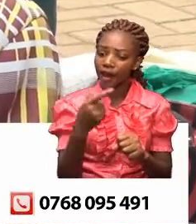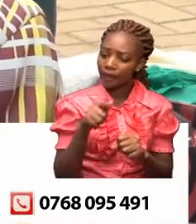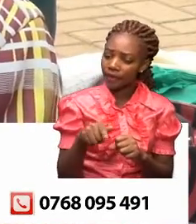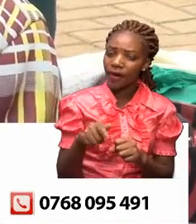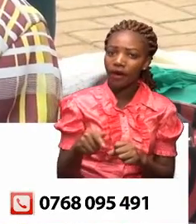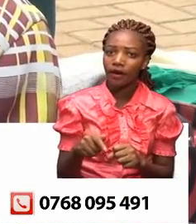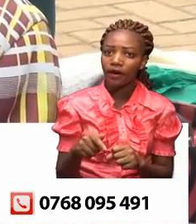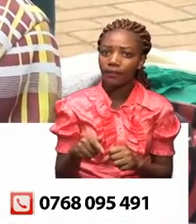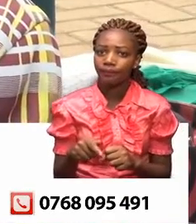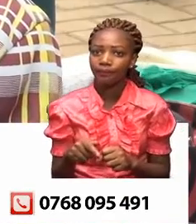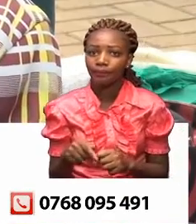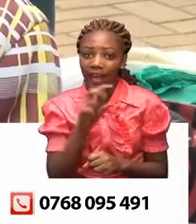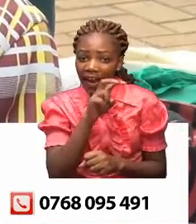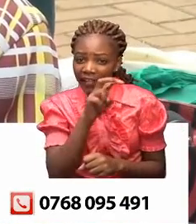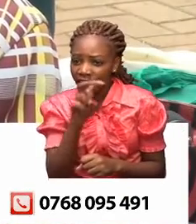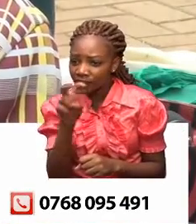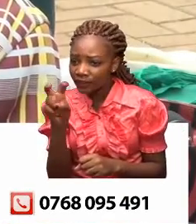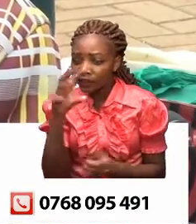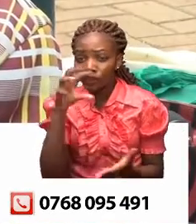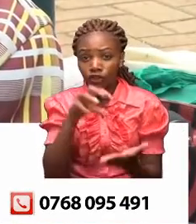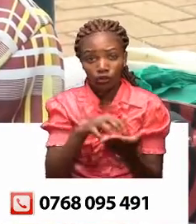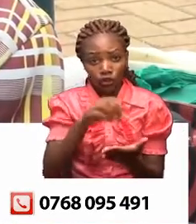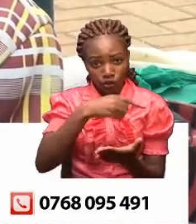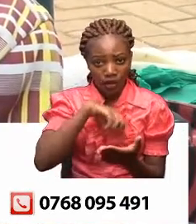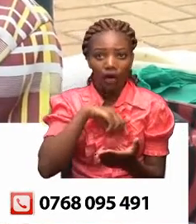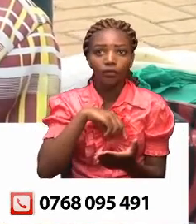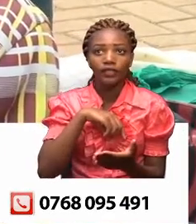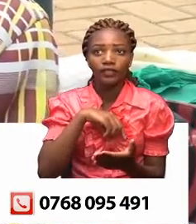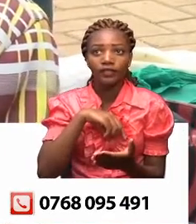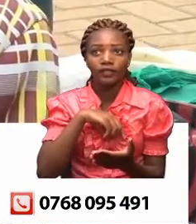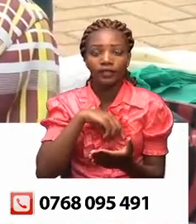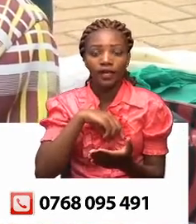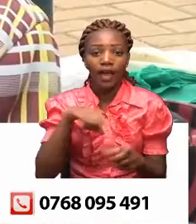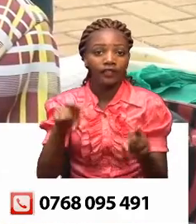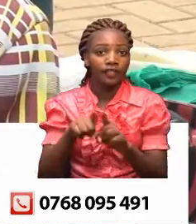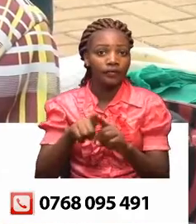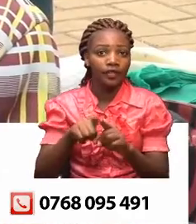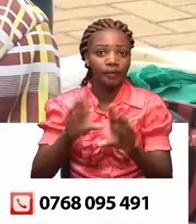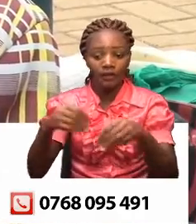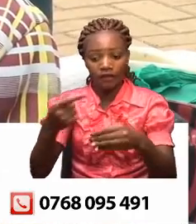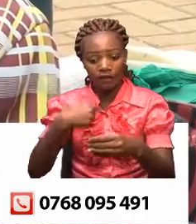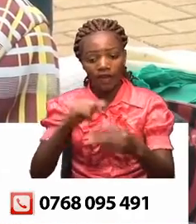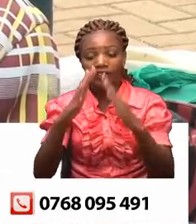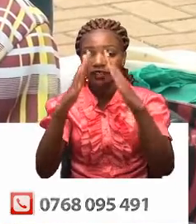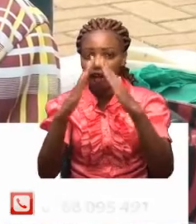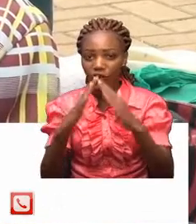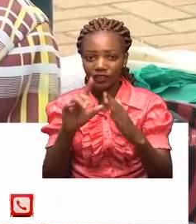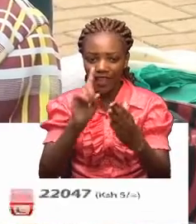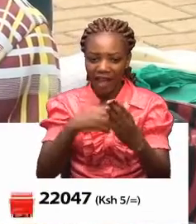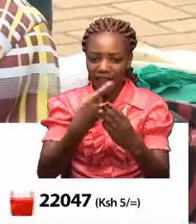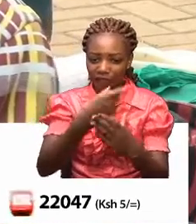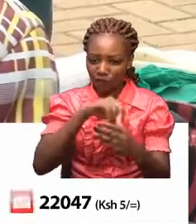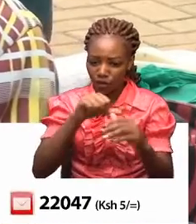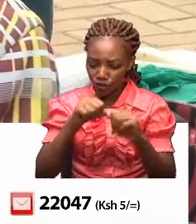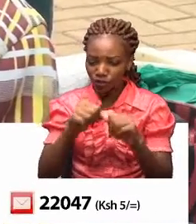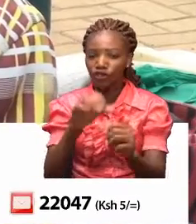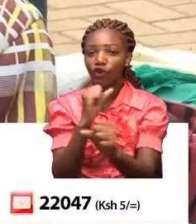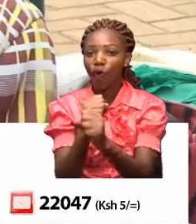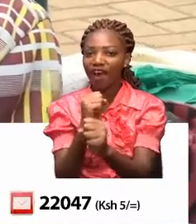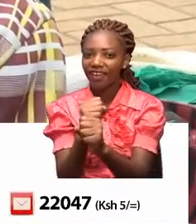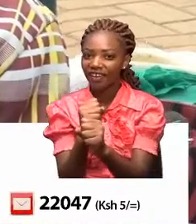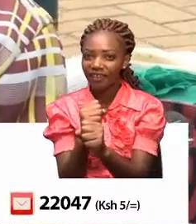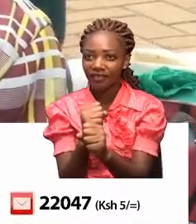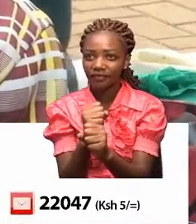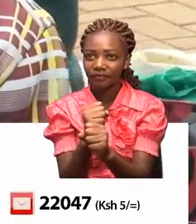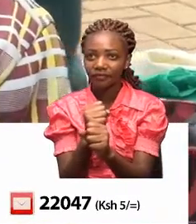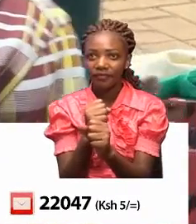na waweze kuona jinsi ambavyo tunaweza tengenezewa shed ili tuweze kuwa tunafanya kazi ndani ya shed.